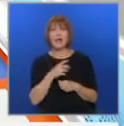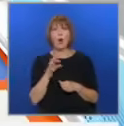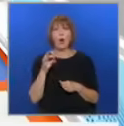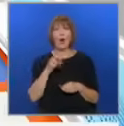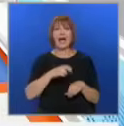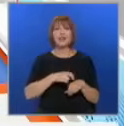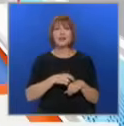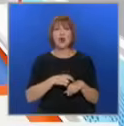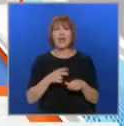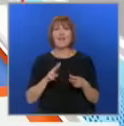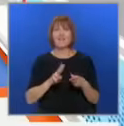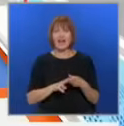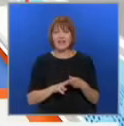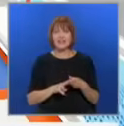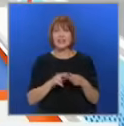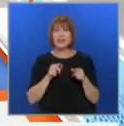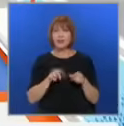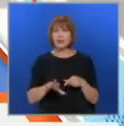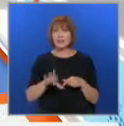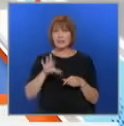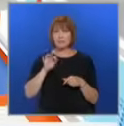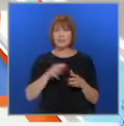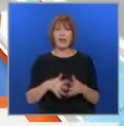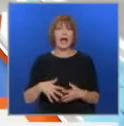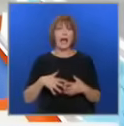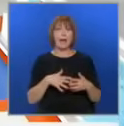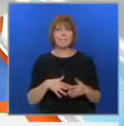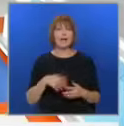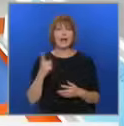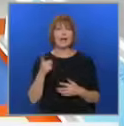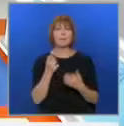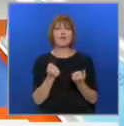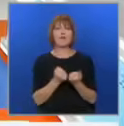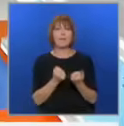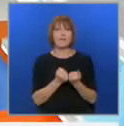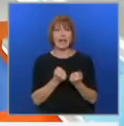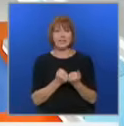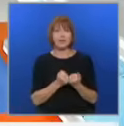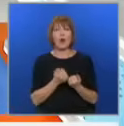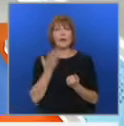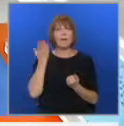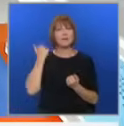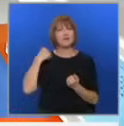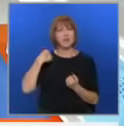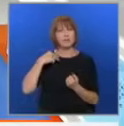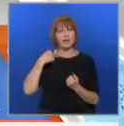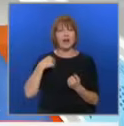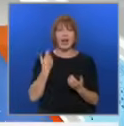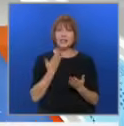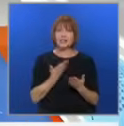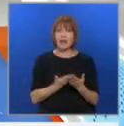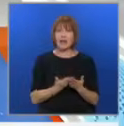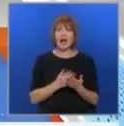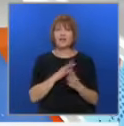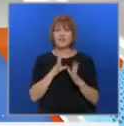Ванс. С този избор слоганът на Тръмп Америка на първо място вече е на стероиди, а бившият президент залага всички козове на